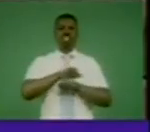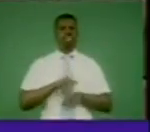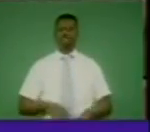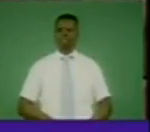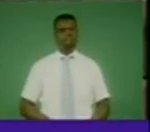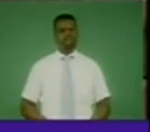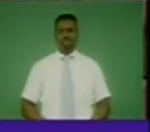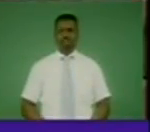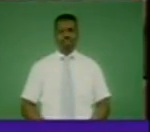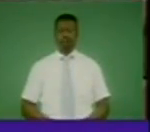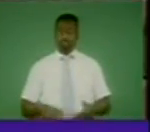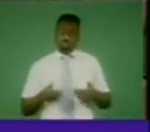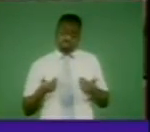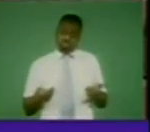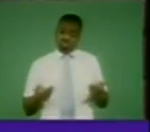Lakini